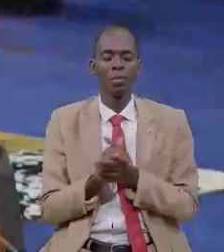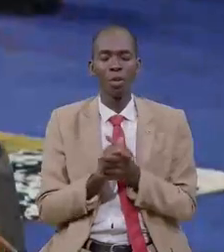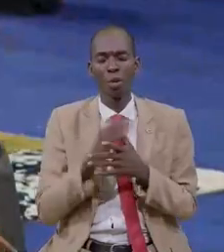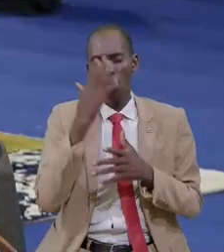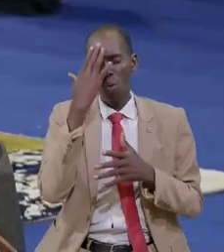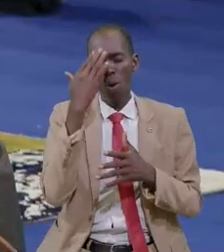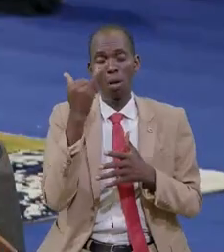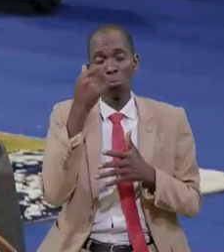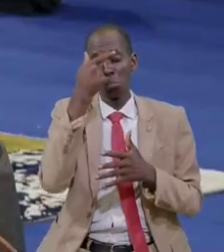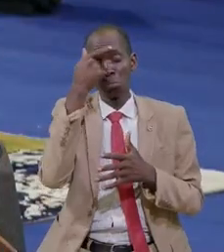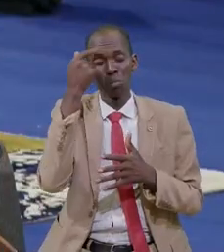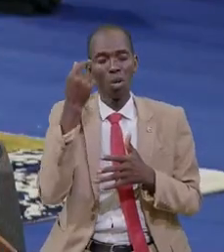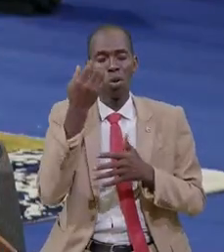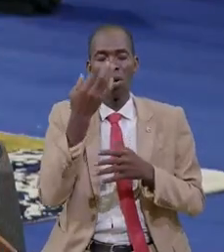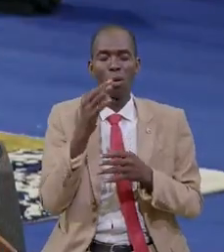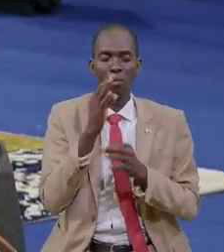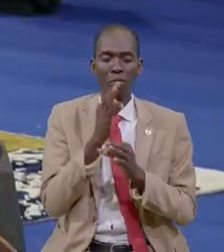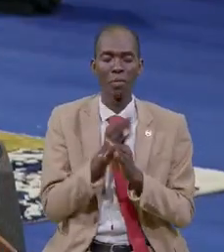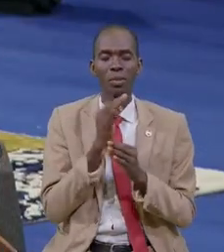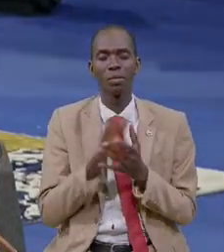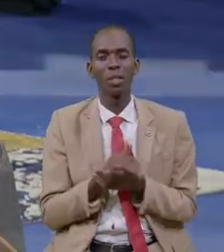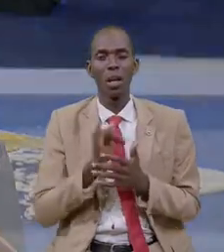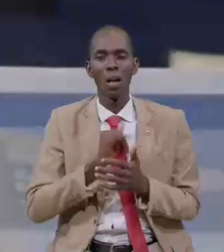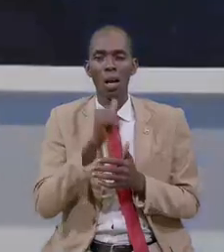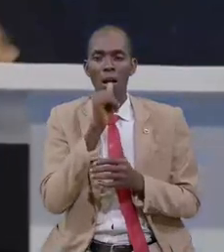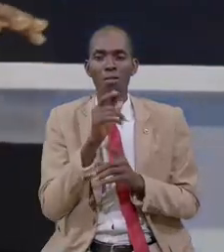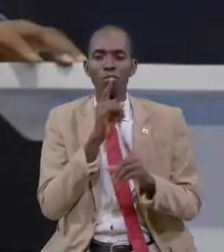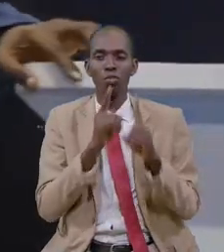Pourquoi? Parle à cause de la foi. Je vous parle.